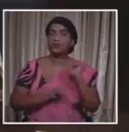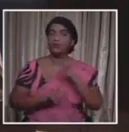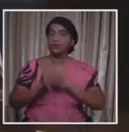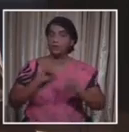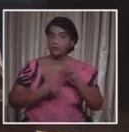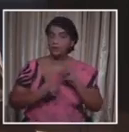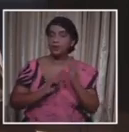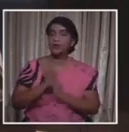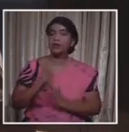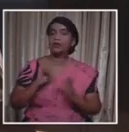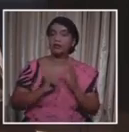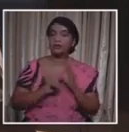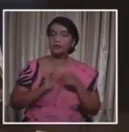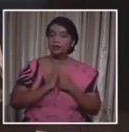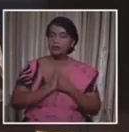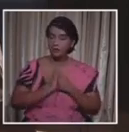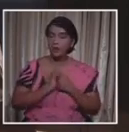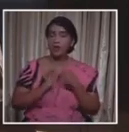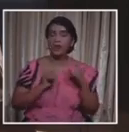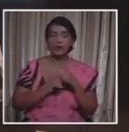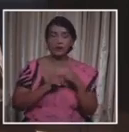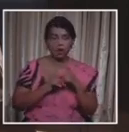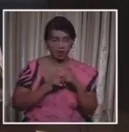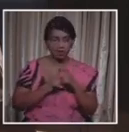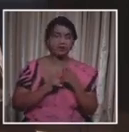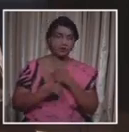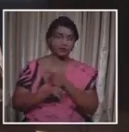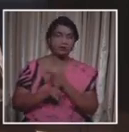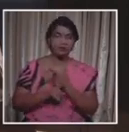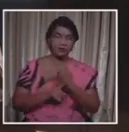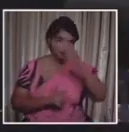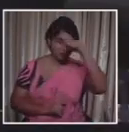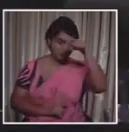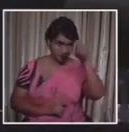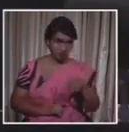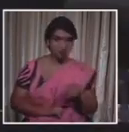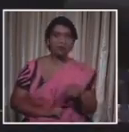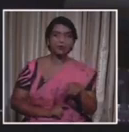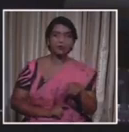පාර්ලිමේන්තු මන්ත්‍රී ගරු ඩලස් අලහපෙරුම මැතිතුමා,